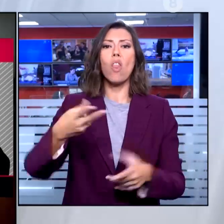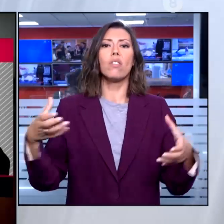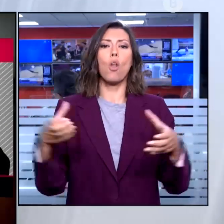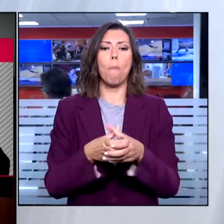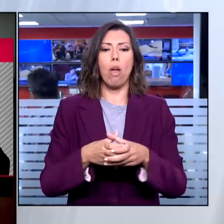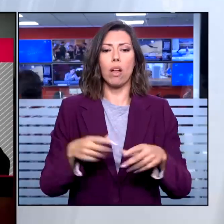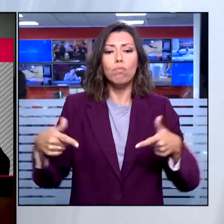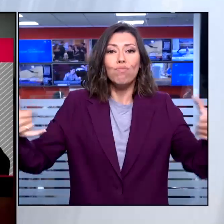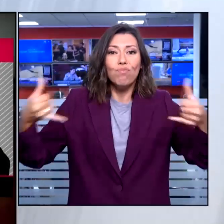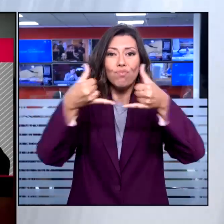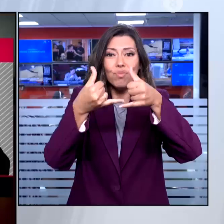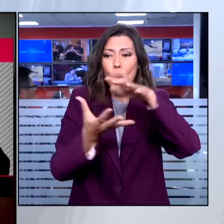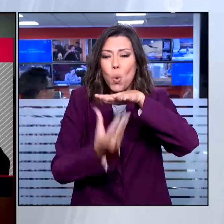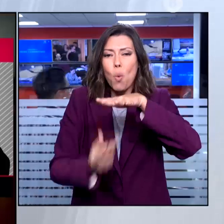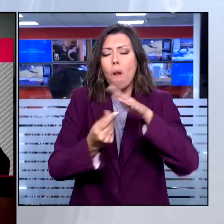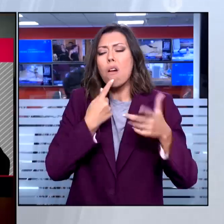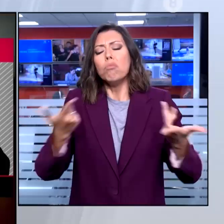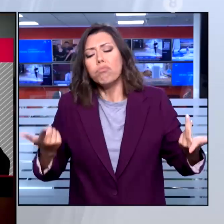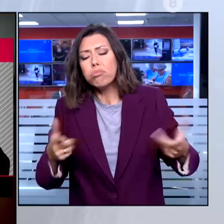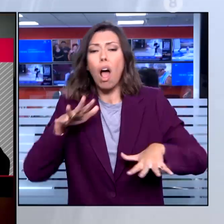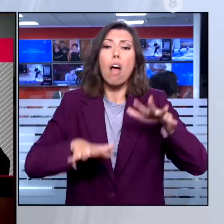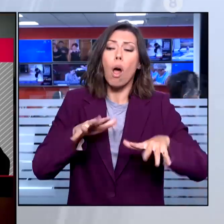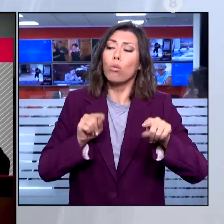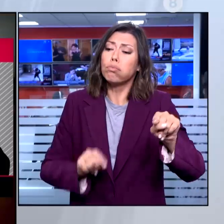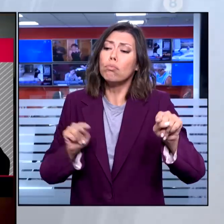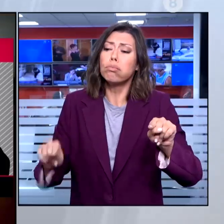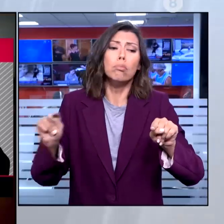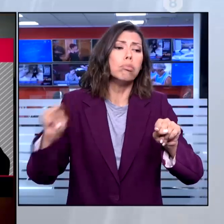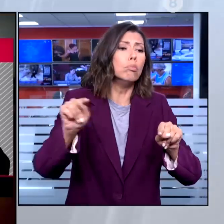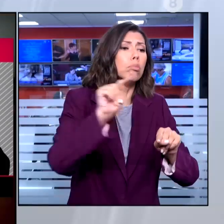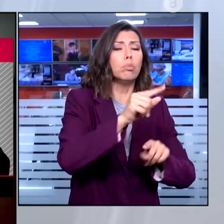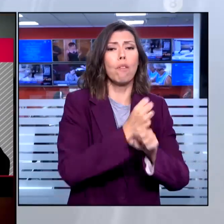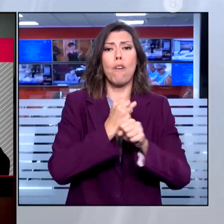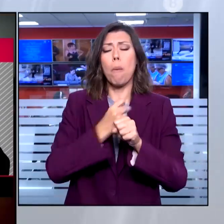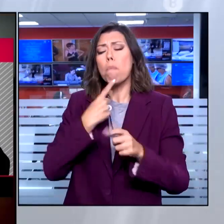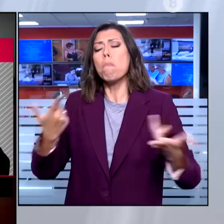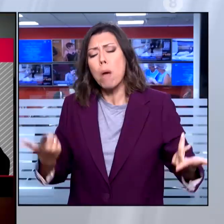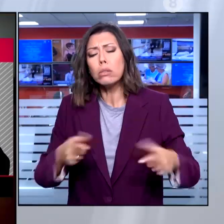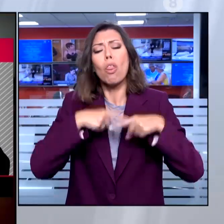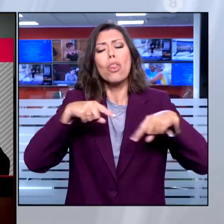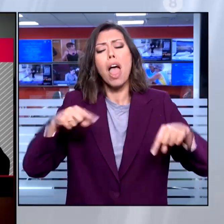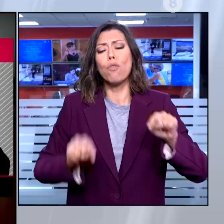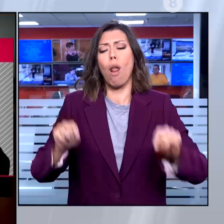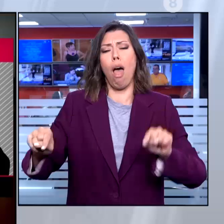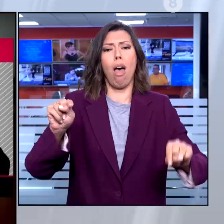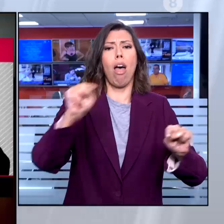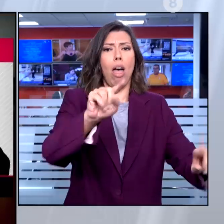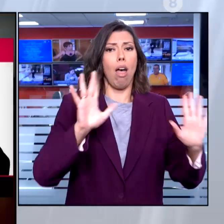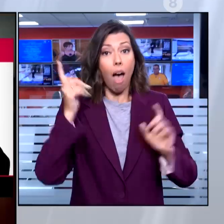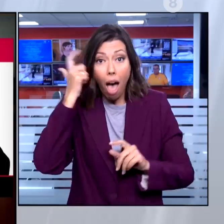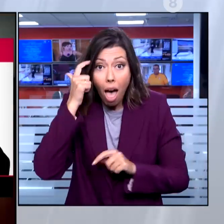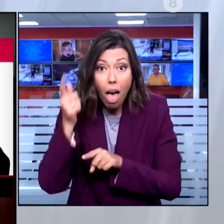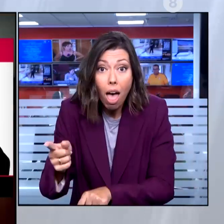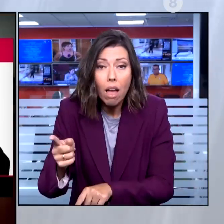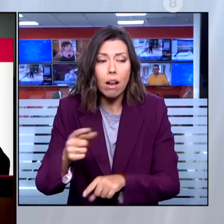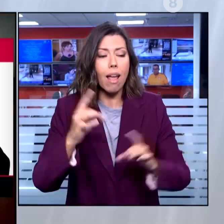σε πόλια, μπορεί να σου πούνε Αγία Βαρβάρα, μπορεί να σου πούνε διάφορα. Πες, πήγα σε διάφορα. Δεν τα πήρα από συγκεκριμένο, κατάλαβες? Α,